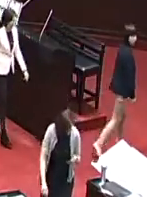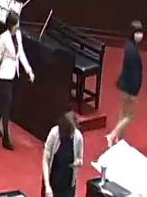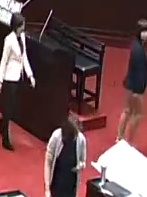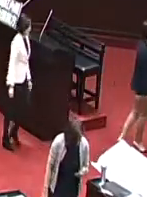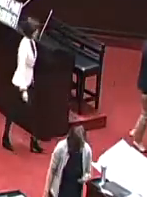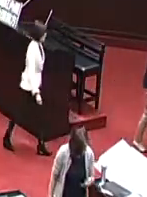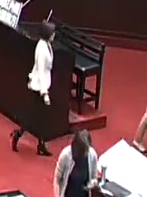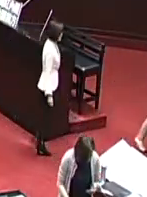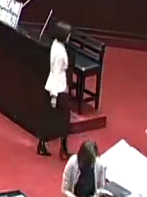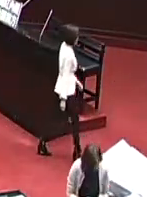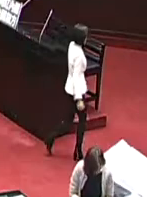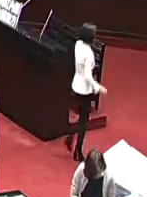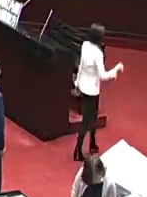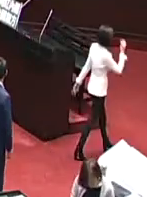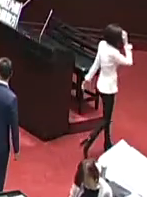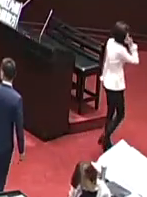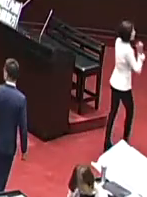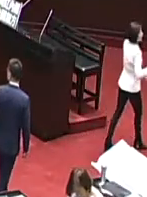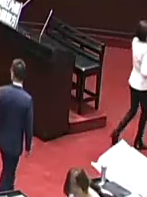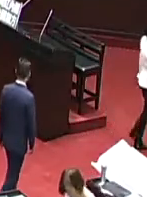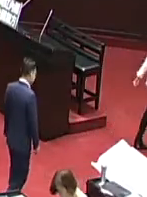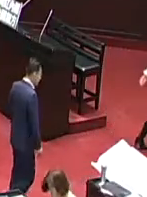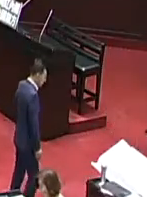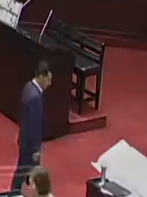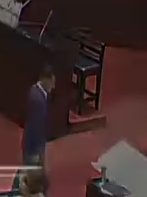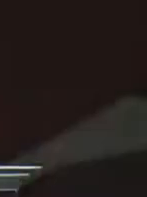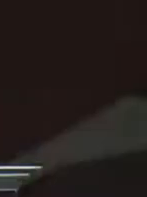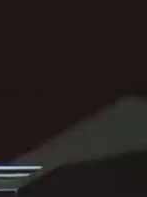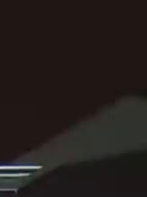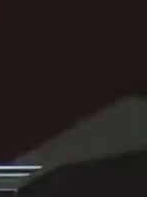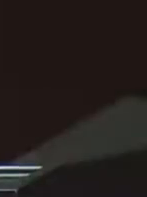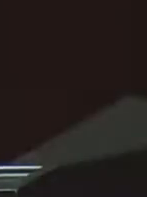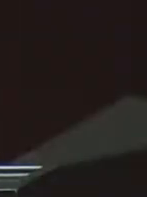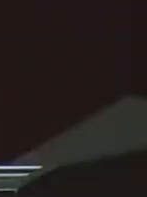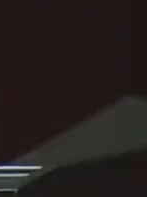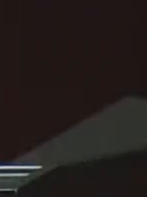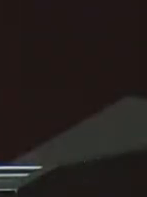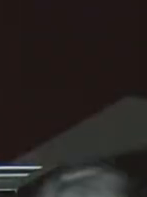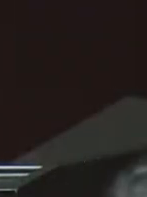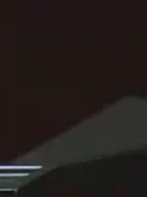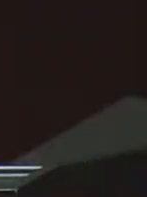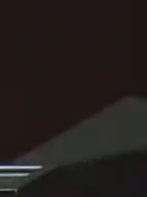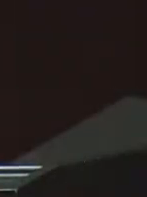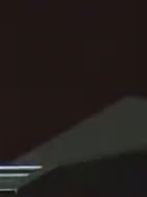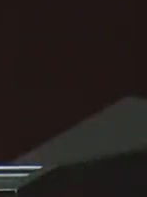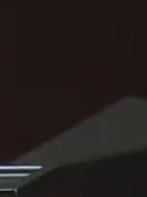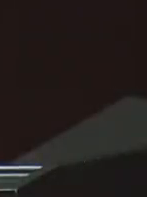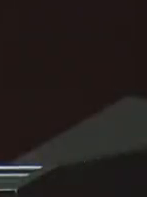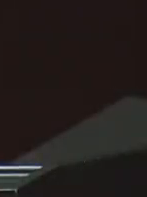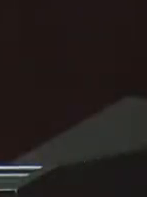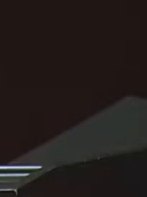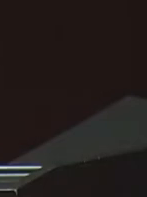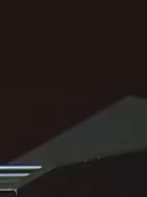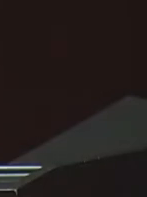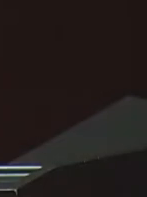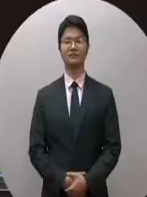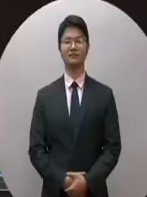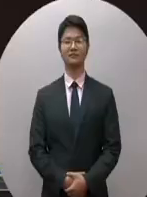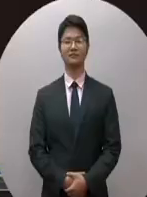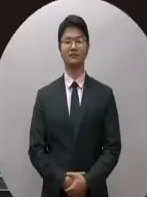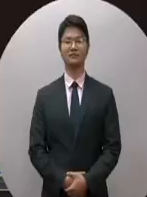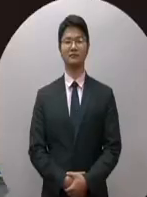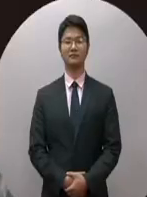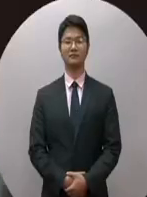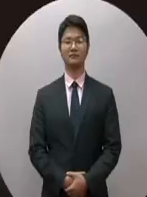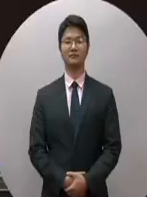好，那个拜托四保委，四保委知道院长看到了啦，院长看到了哈。好啦，